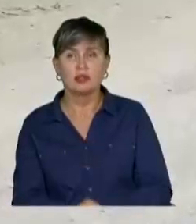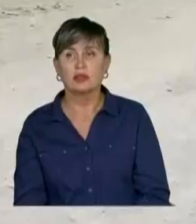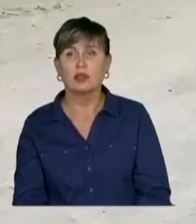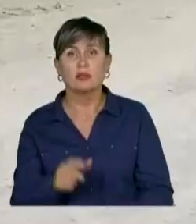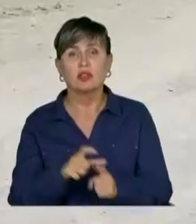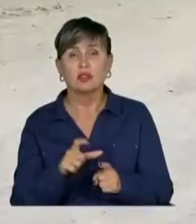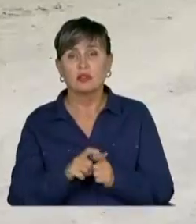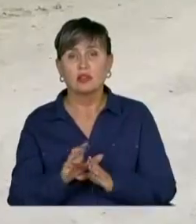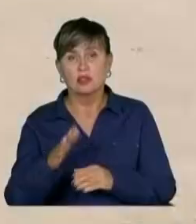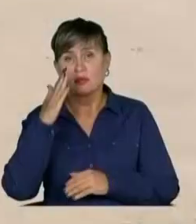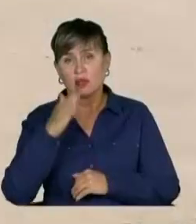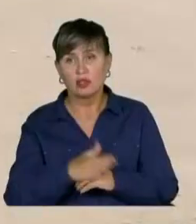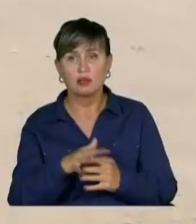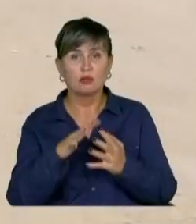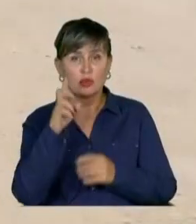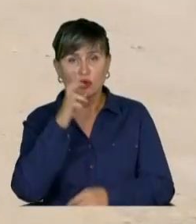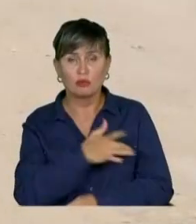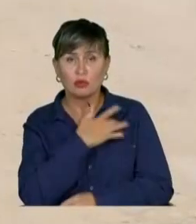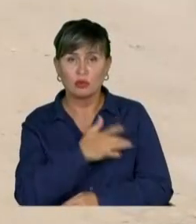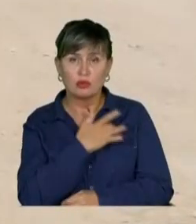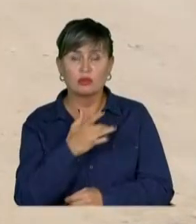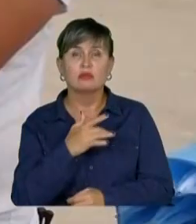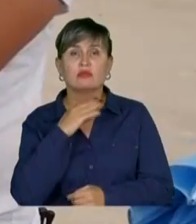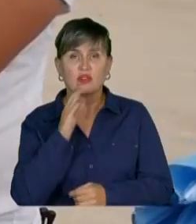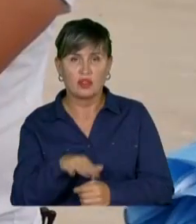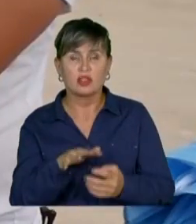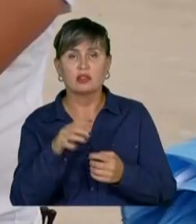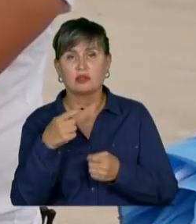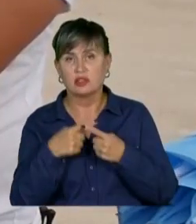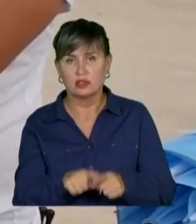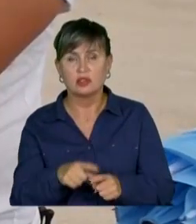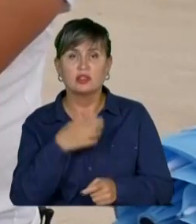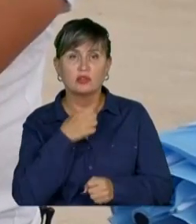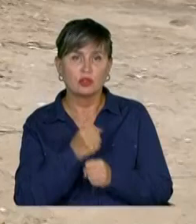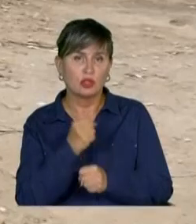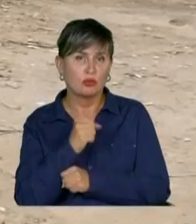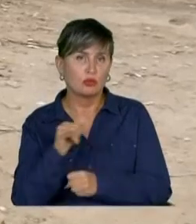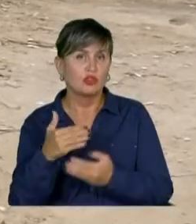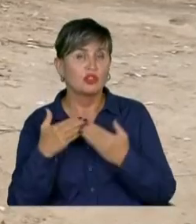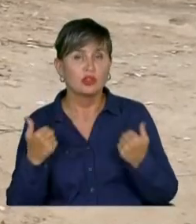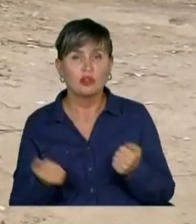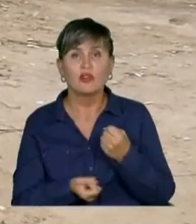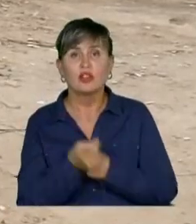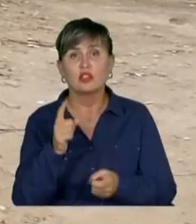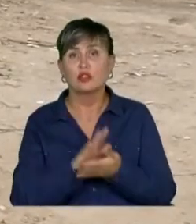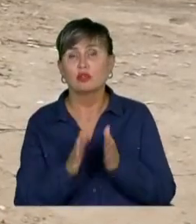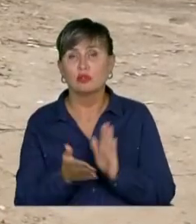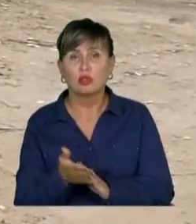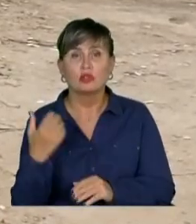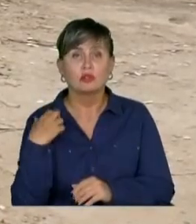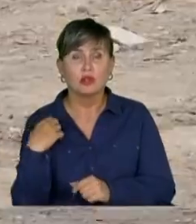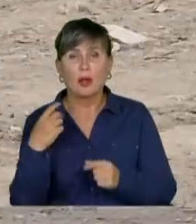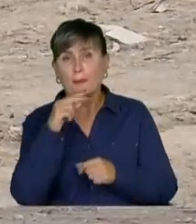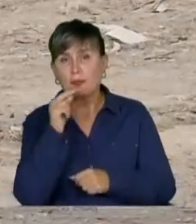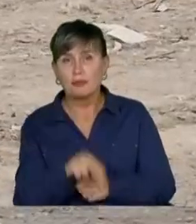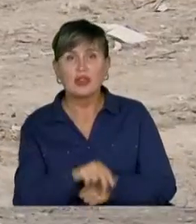словам замакима села, у коммунальных предприятий достаточно техники, хотя дефицит рабочих они не исключают. В возникшей ситуации чиновники